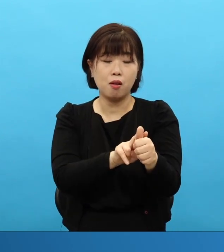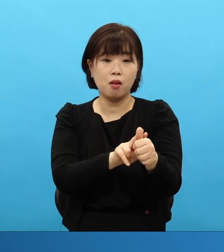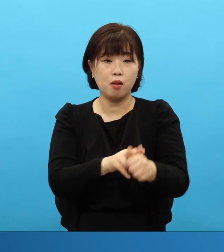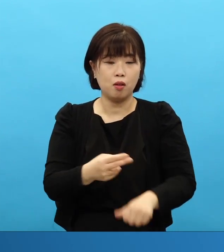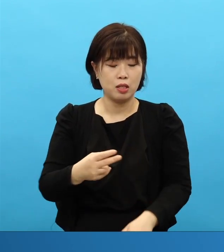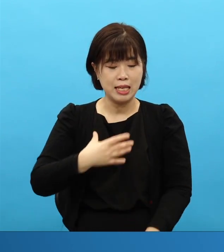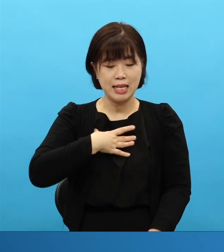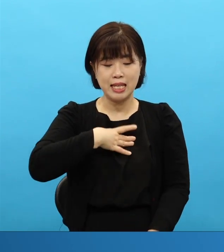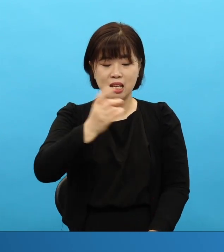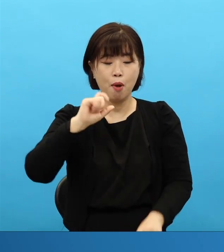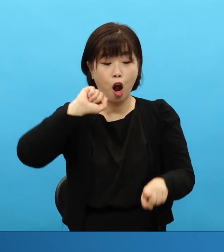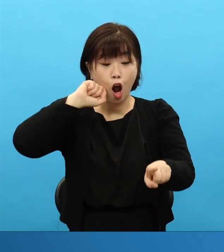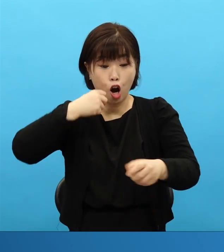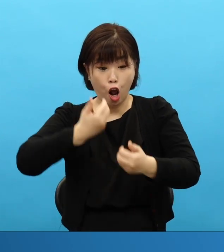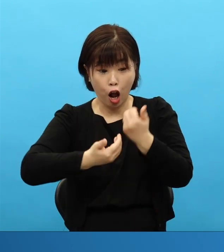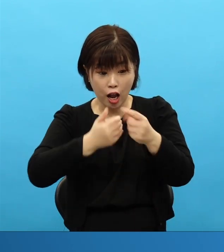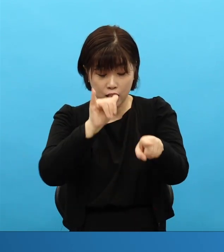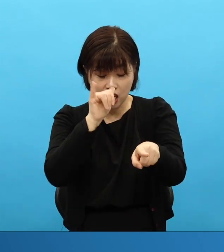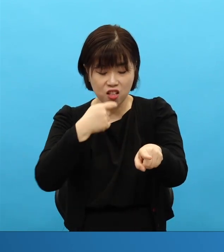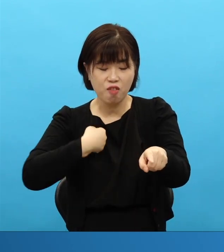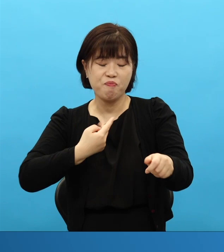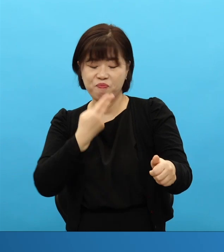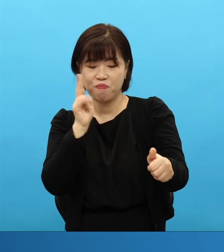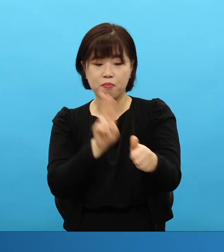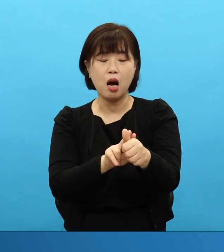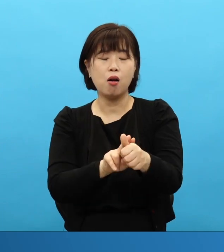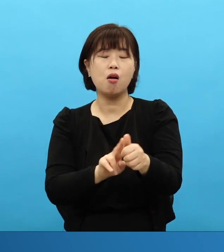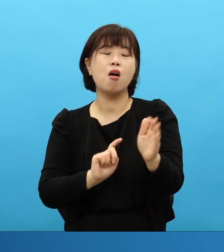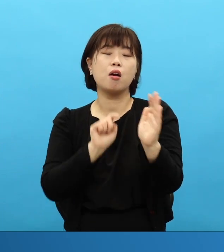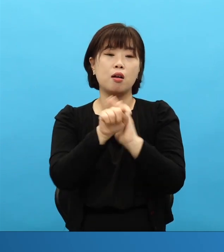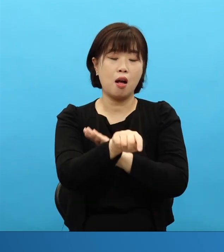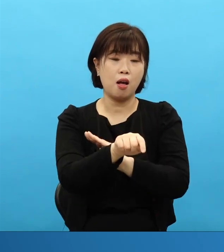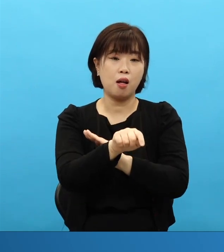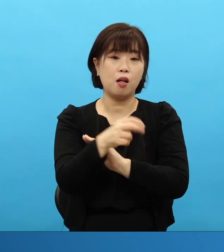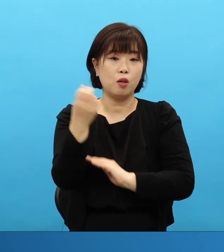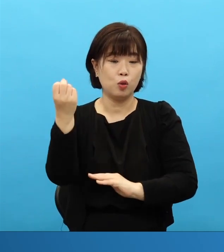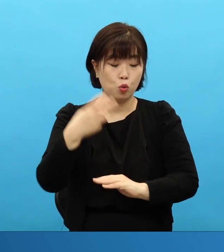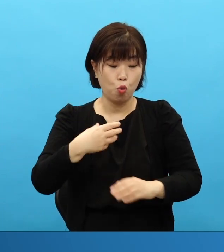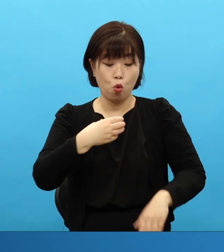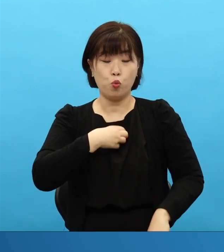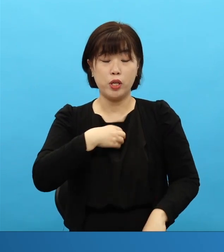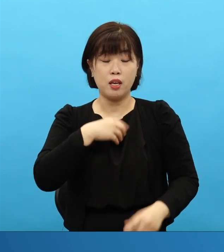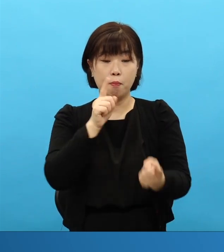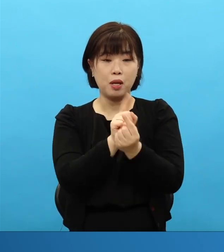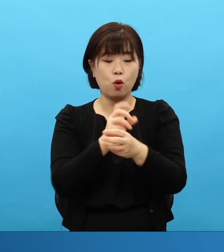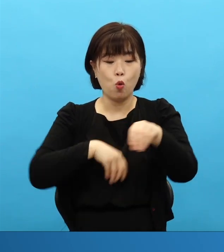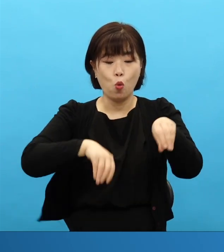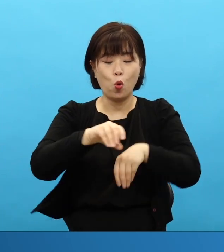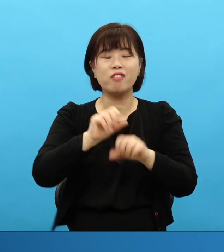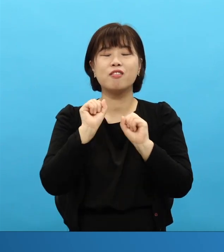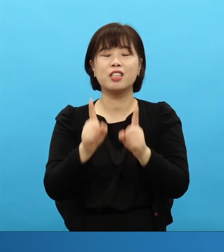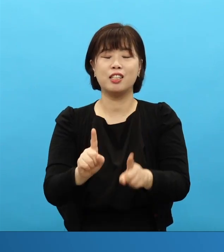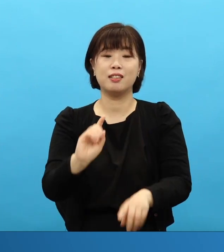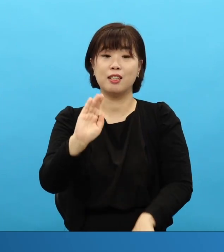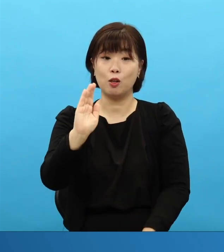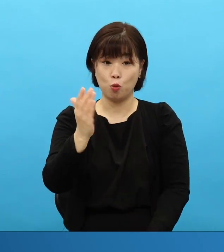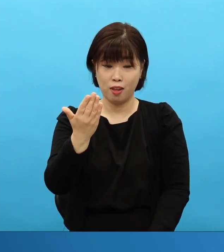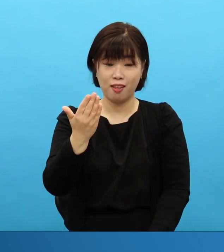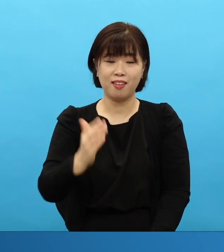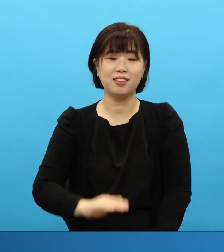찾아가. You go on purpose to the difficult and places 위기 where they have 오면 더 crisis. 찬스가 됩니다. Because if it's a crisis, it's a bigger chance.